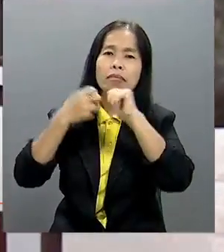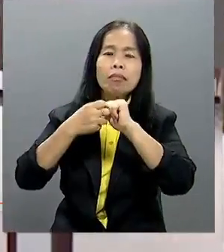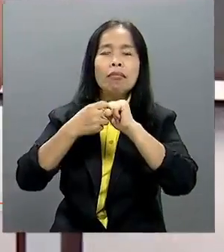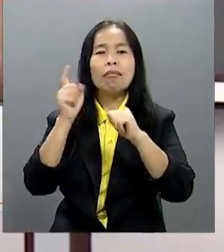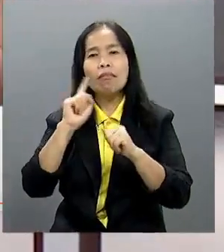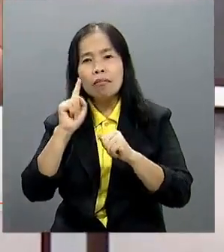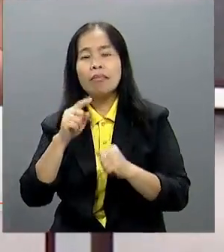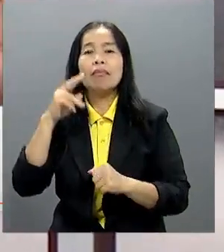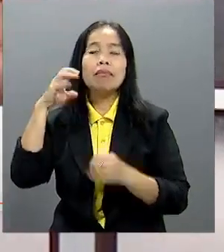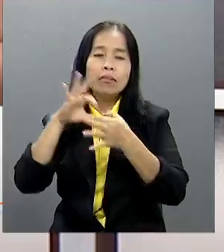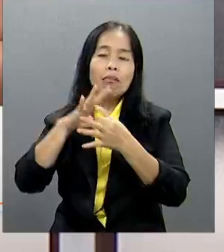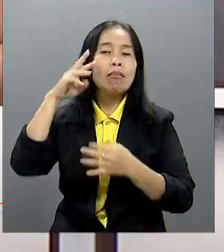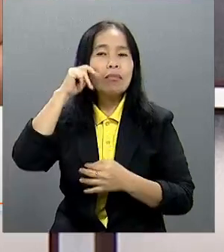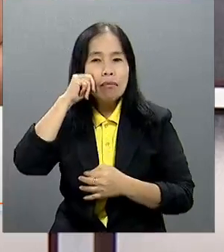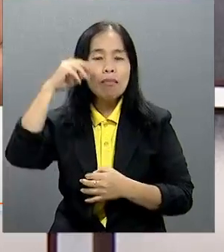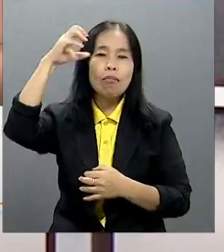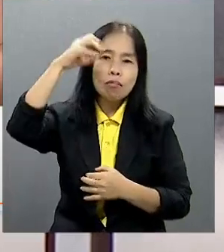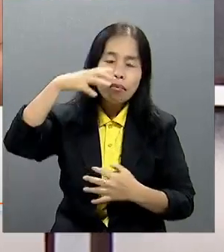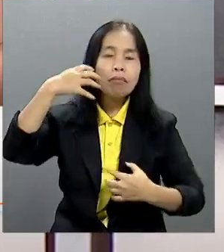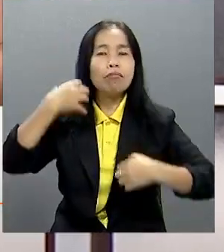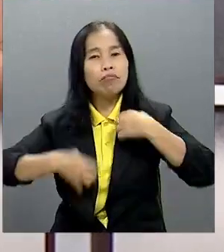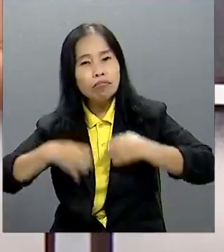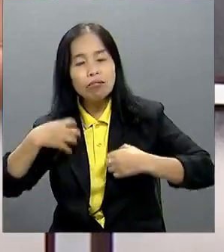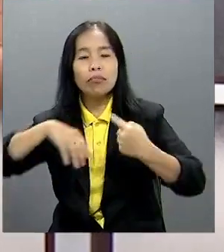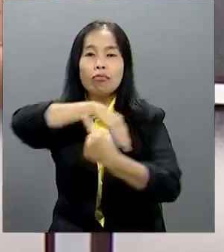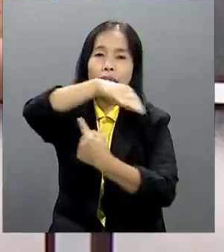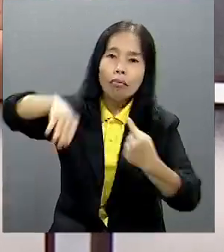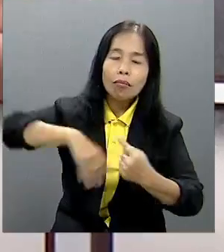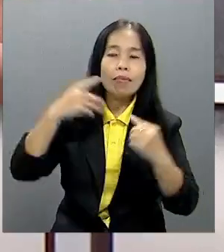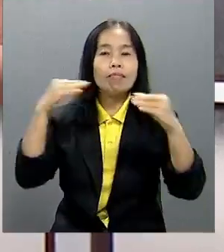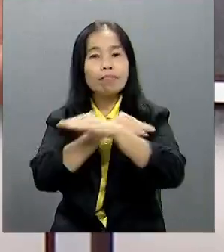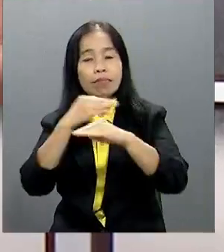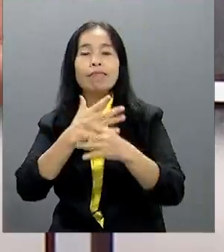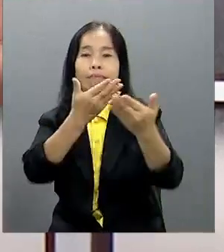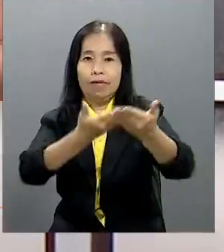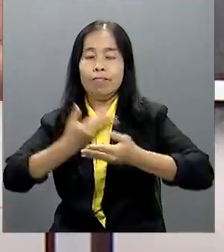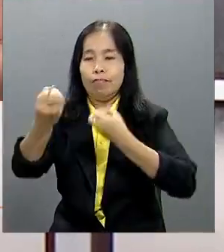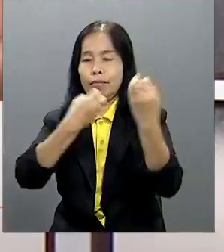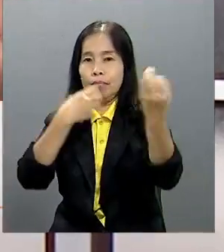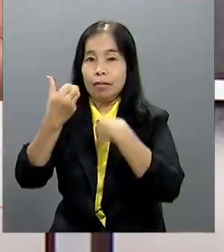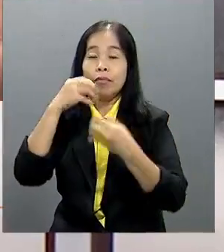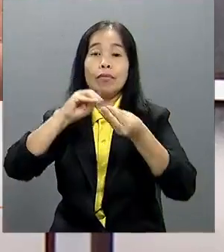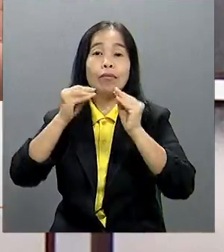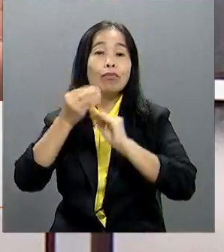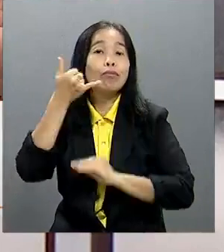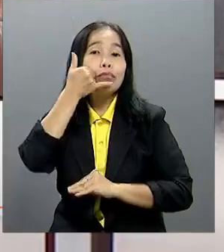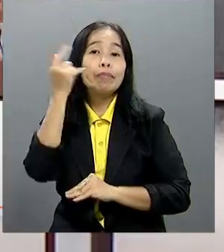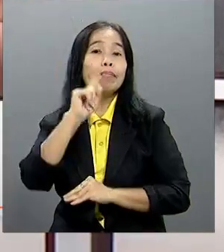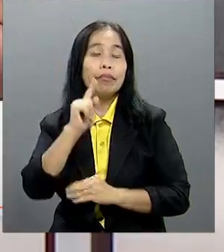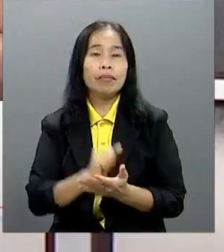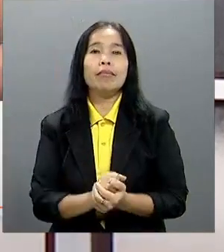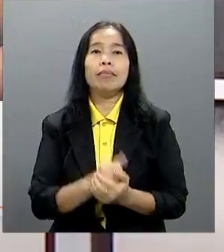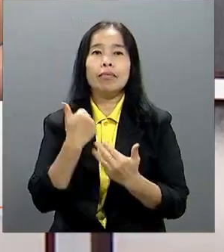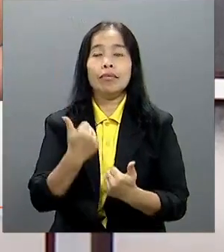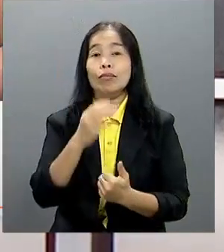ธารณูปโภคไม่ได้รับความเป็นธรรมสิ่งแวดล้อมไม่พึงประสงค์เรียนเชิญเลยนะคะหมายเลขโทรศัพท์ของเราที่จะร้องเรียนกันได้ค่ะ